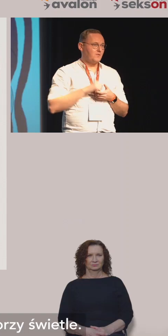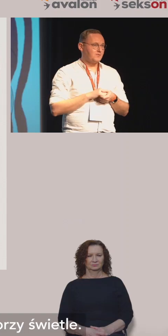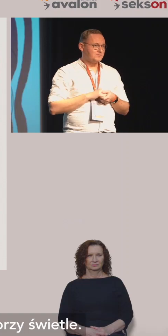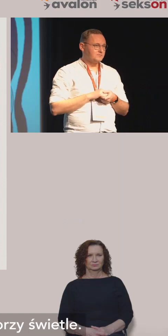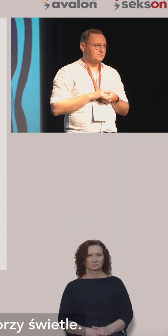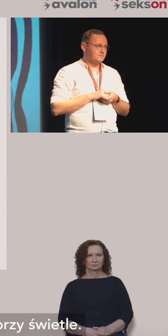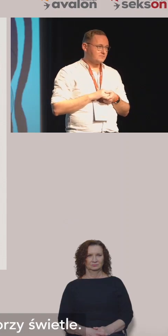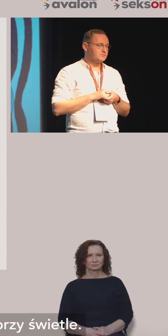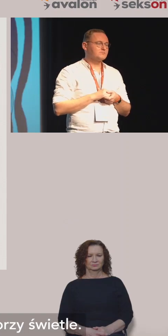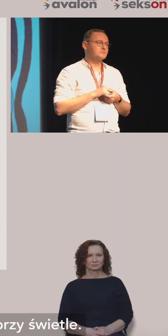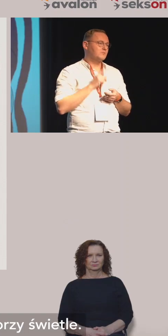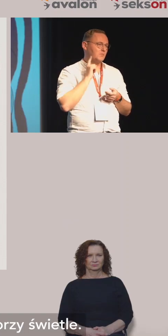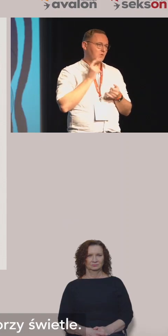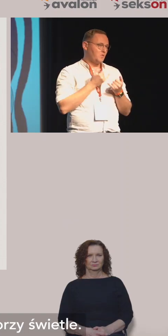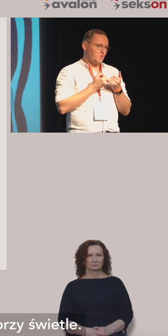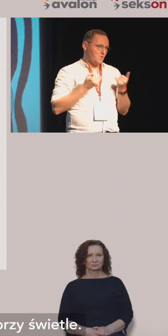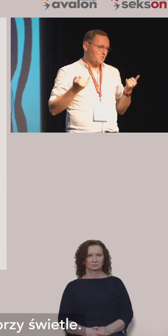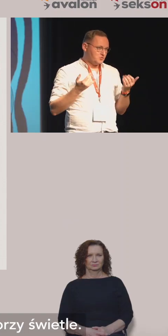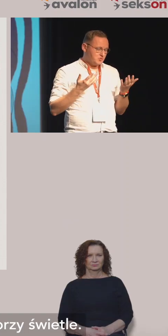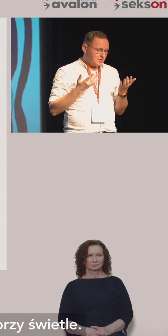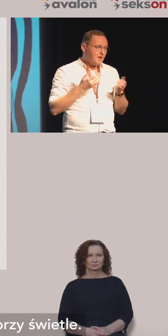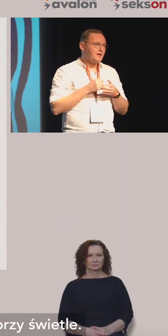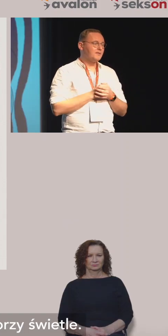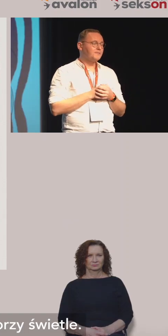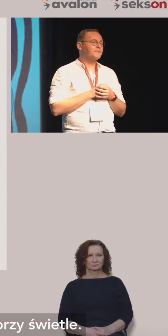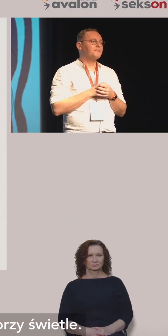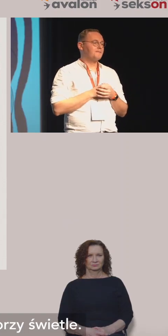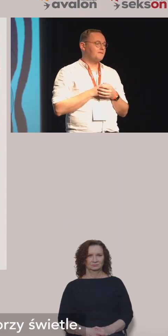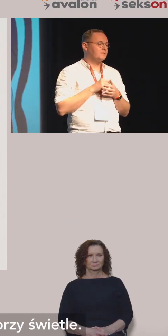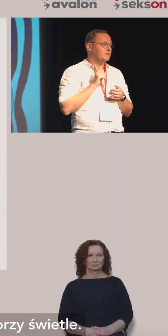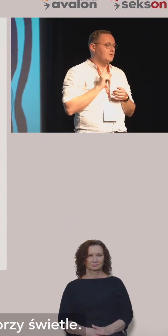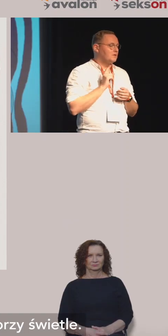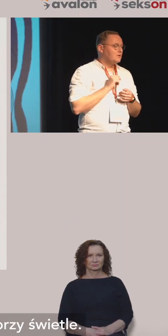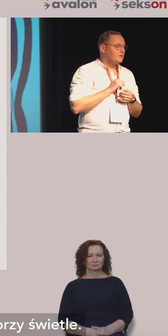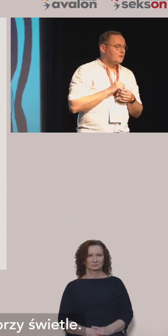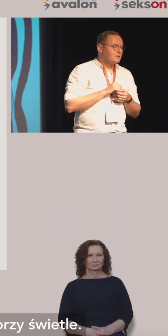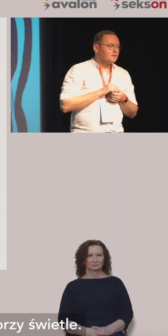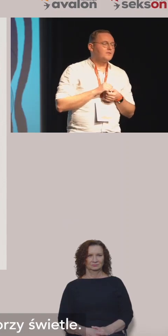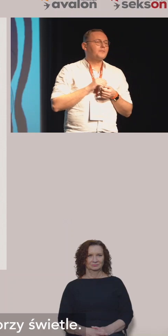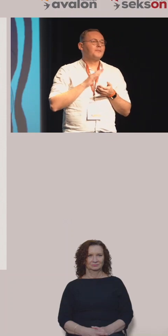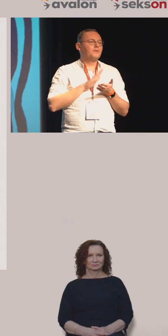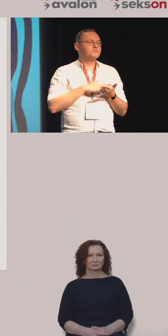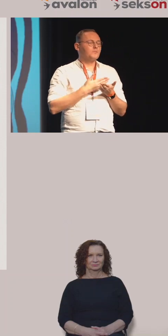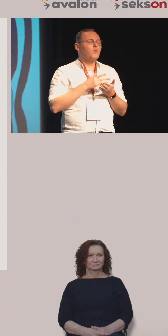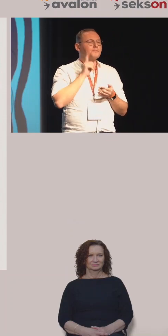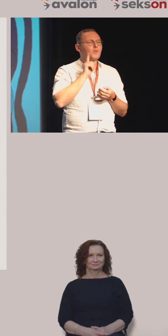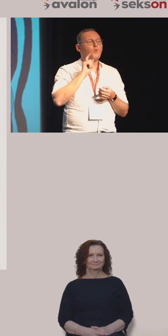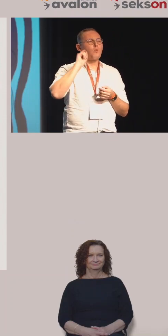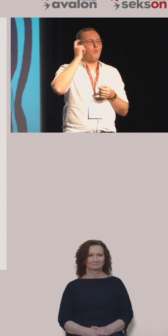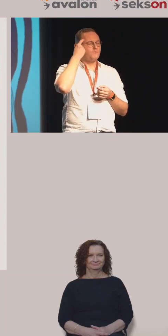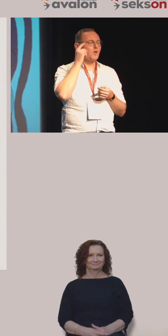Na pewno interesuje was sprawa seksu po ciemku czy przy świetle.